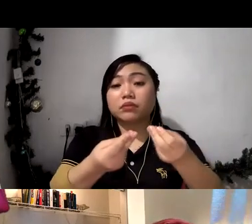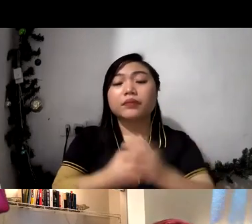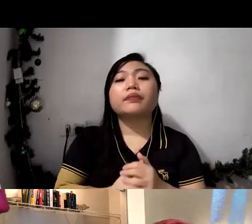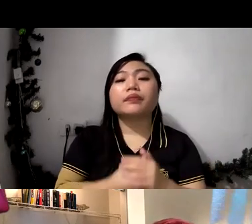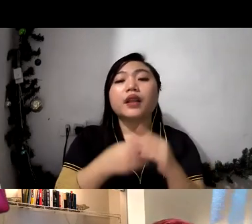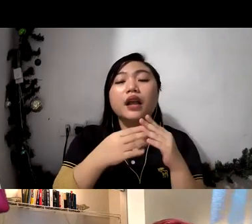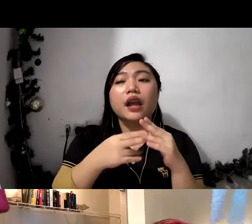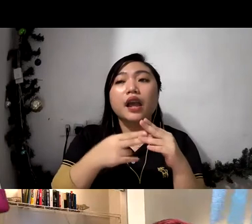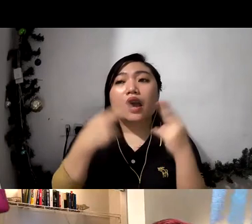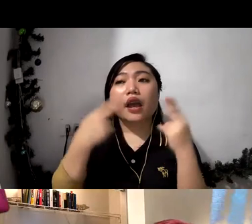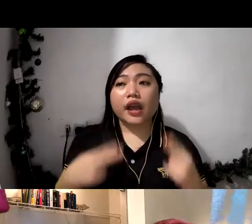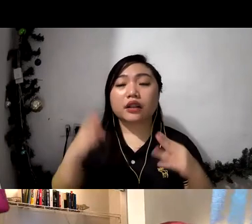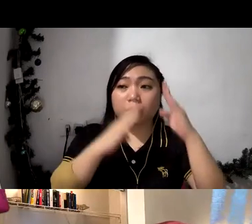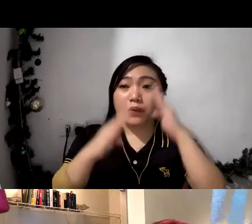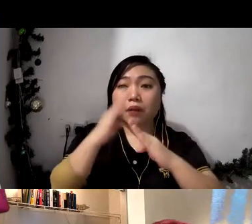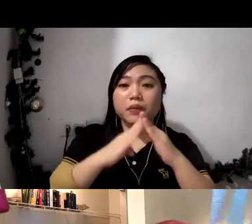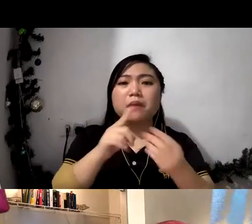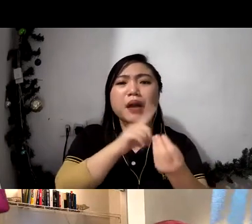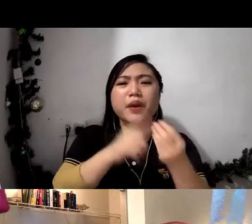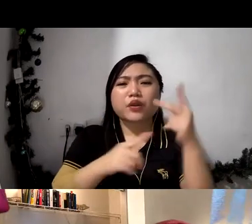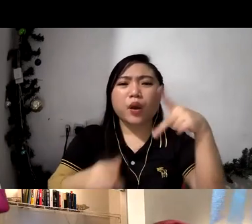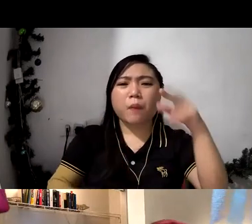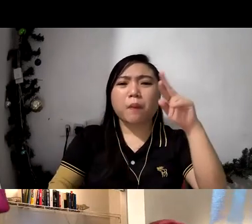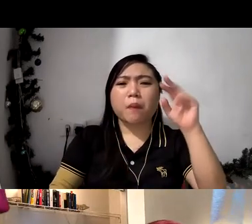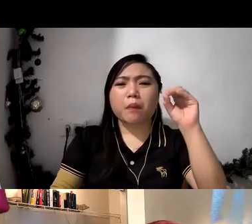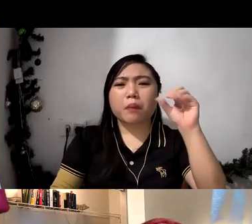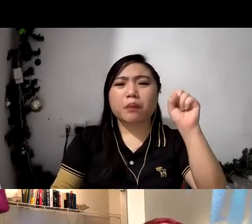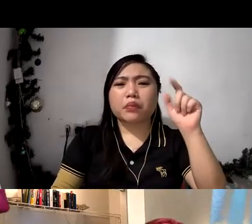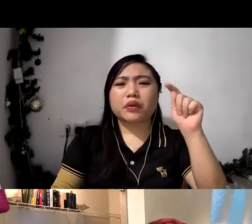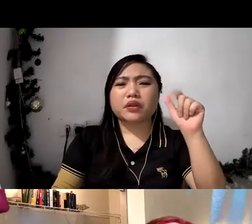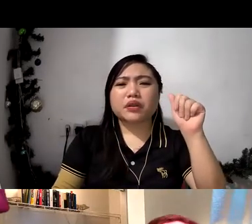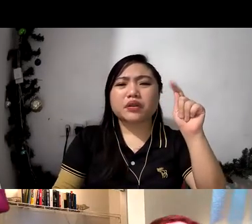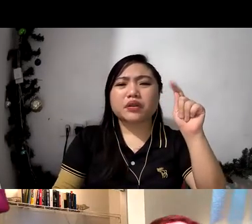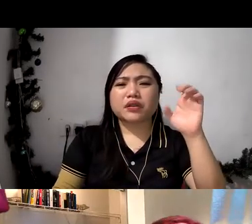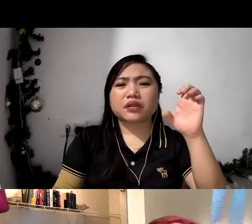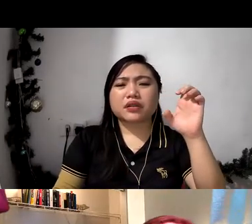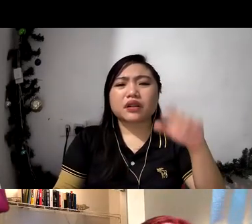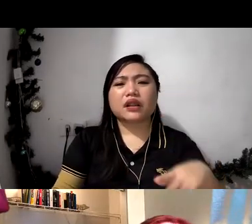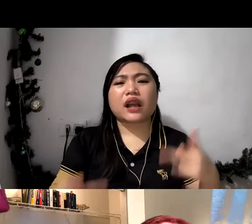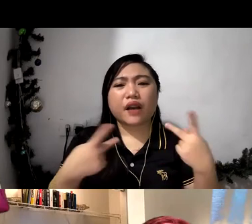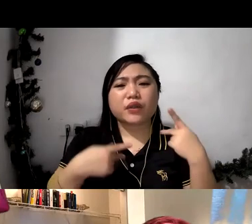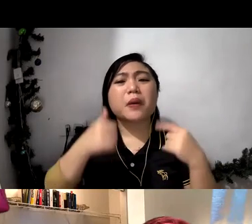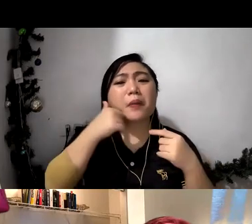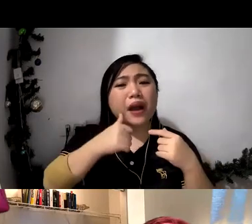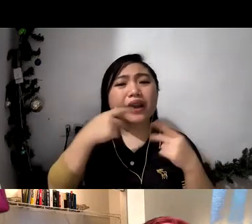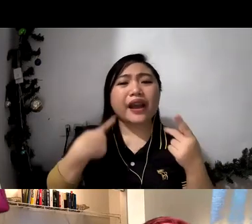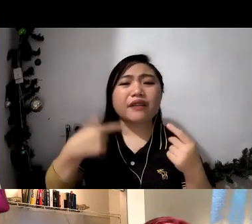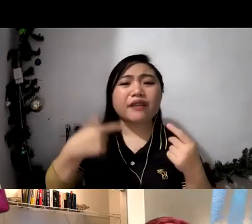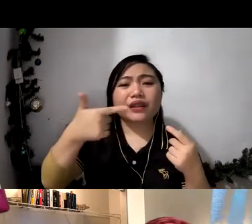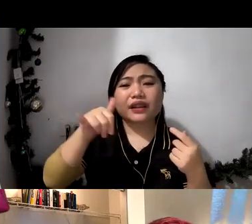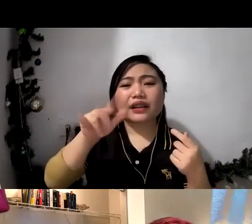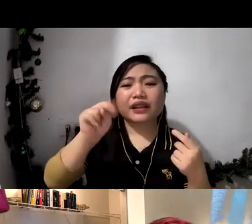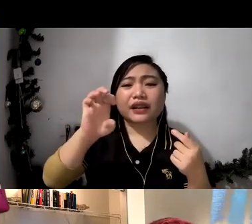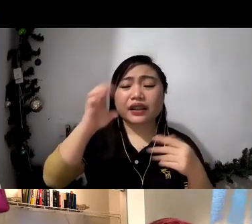problem is yung prostate, ano, pagdating ng araw. Samantalang ang babae, may gynecological problem siya, no?